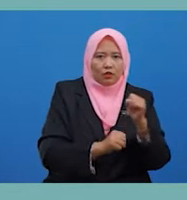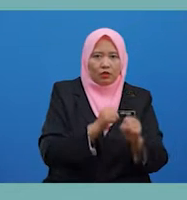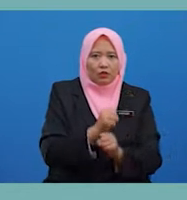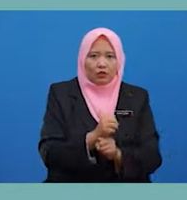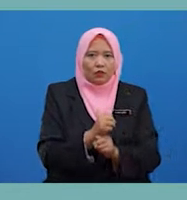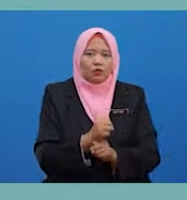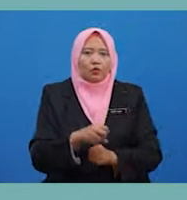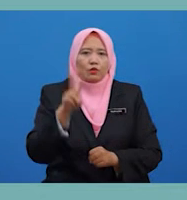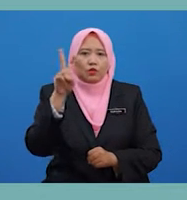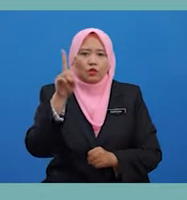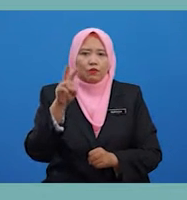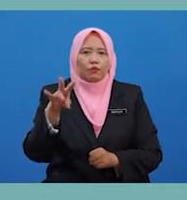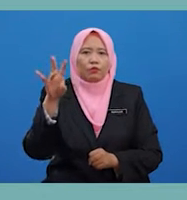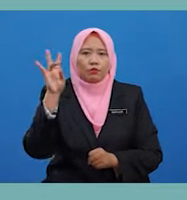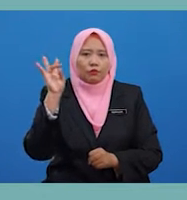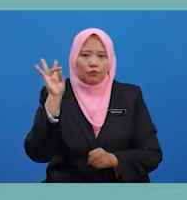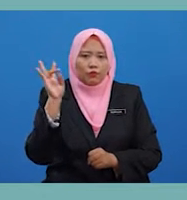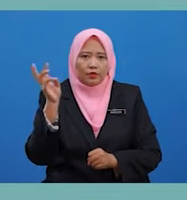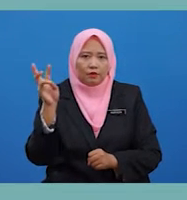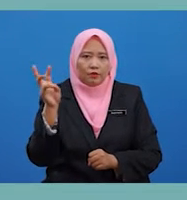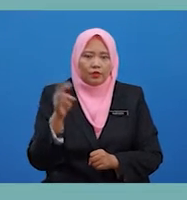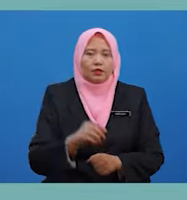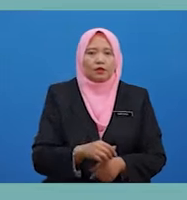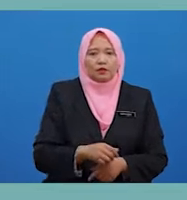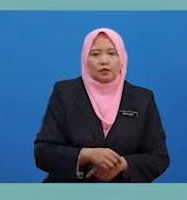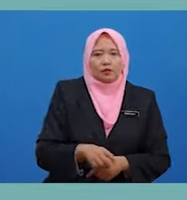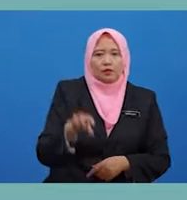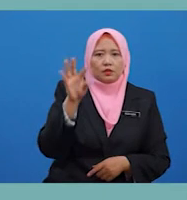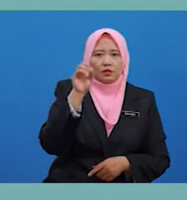190,949 kes, bersamaan